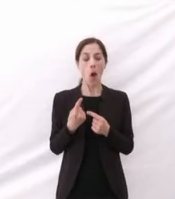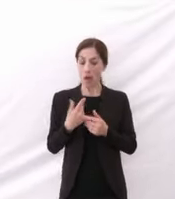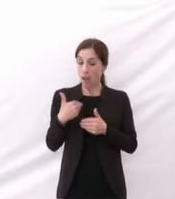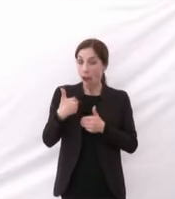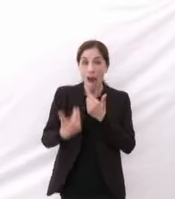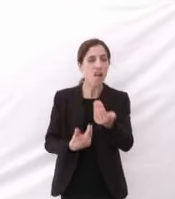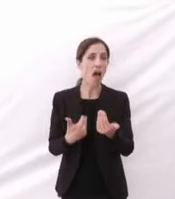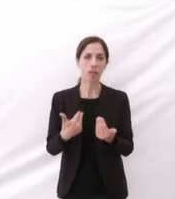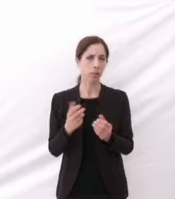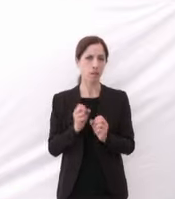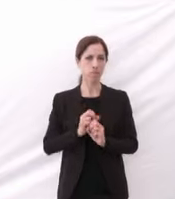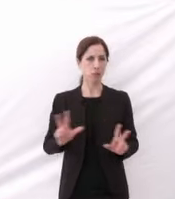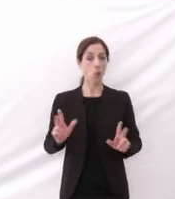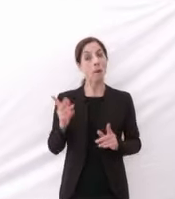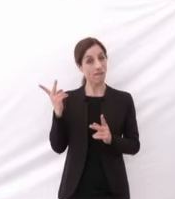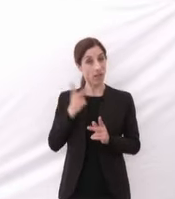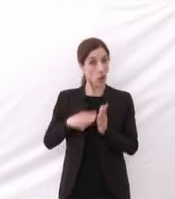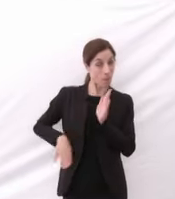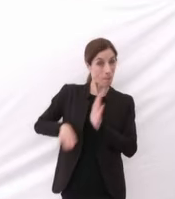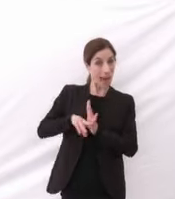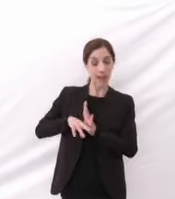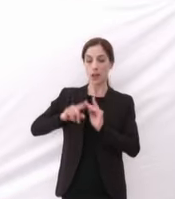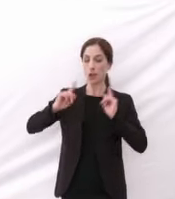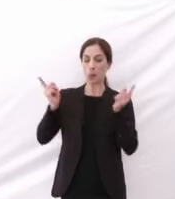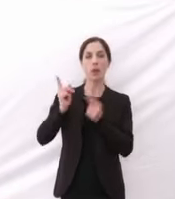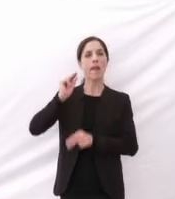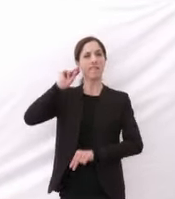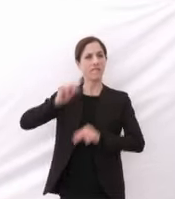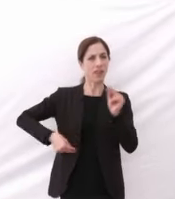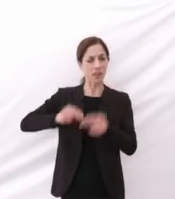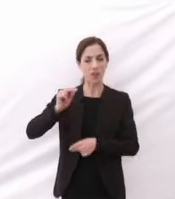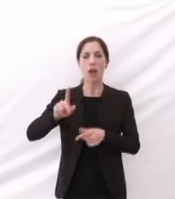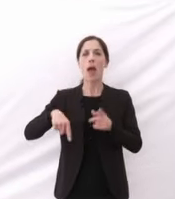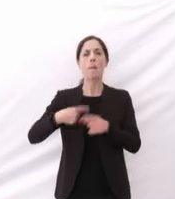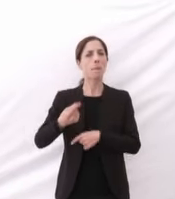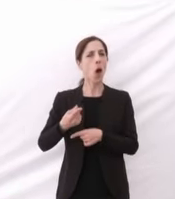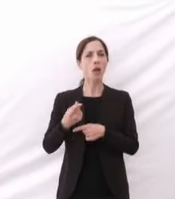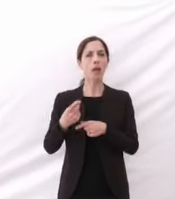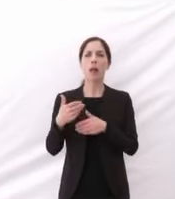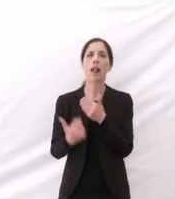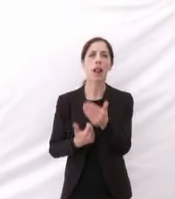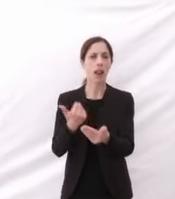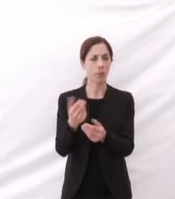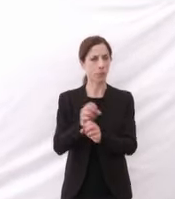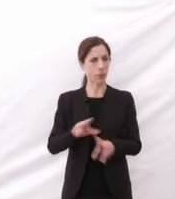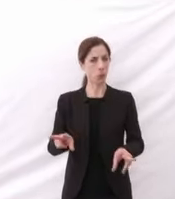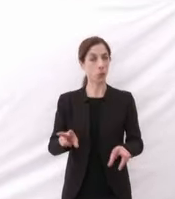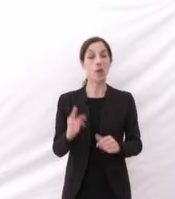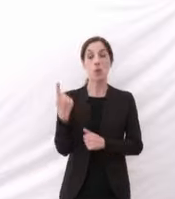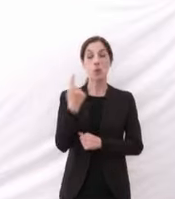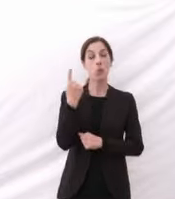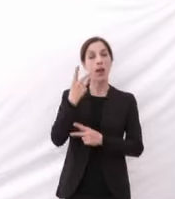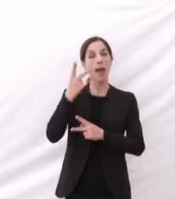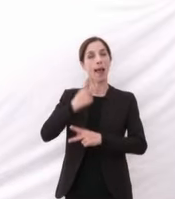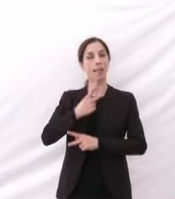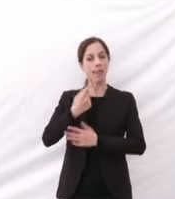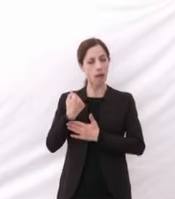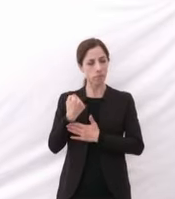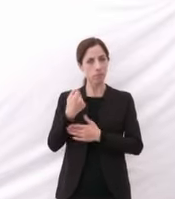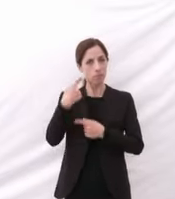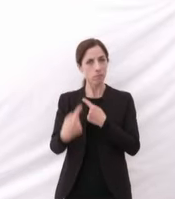non hanno fatto più niente, ma tutti l'avevano firmato. L'unica realtà che ha sostenuto tutti questi progetti è stata la